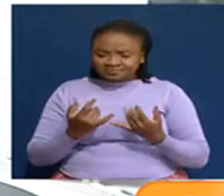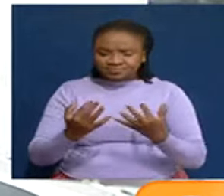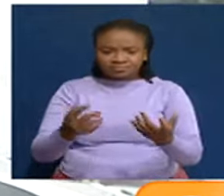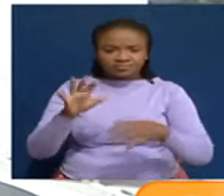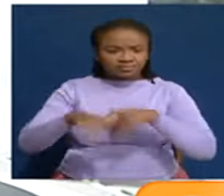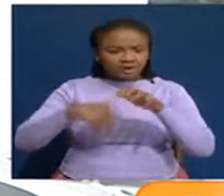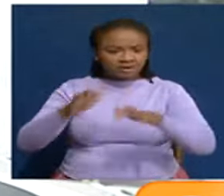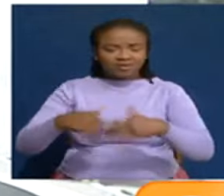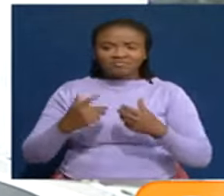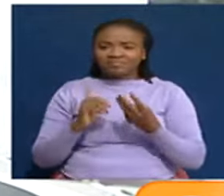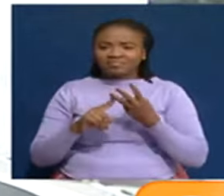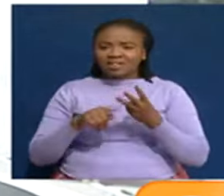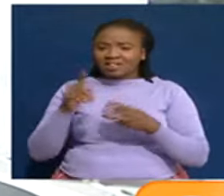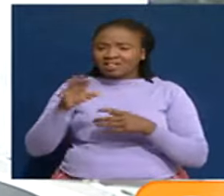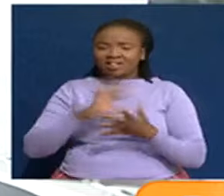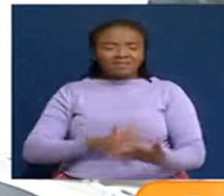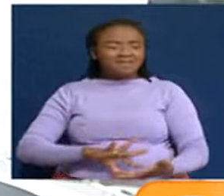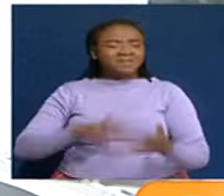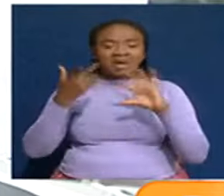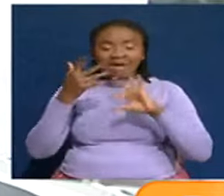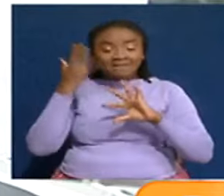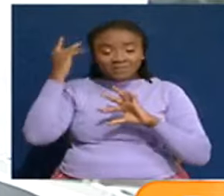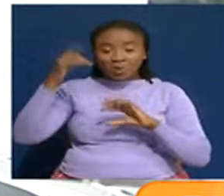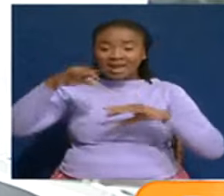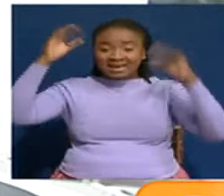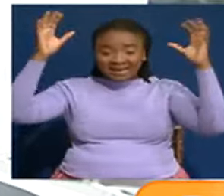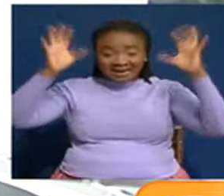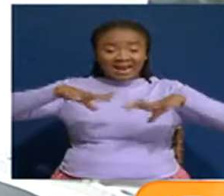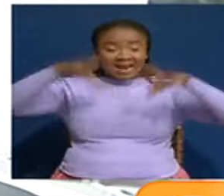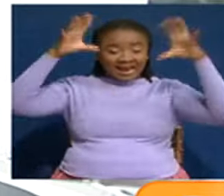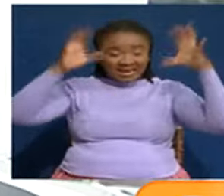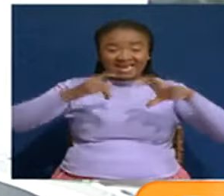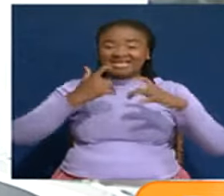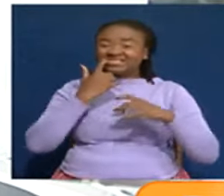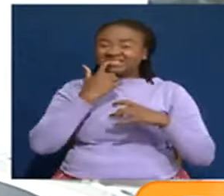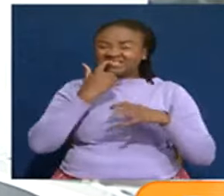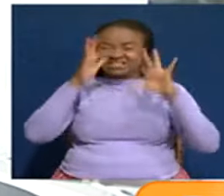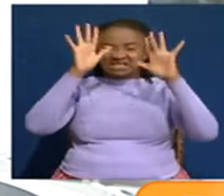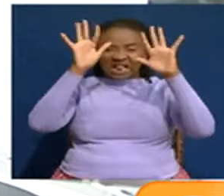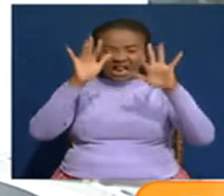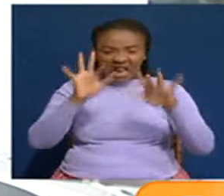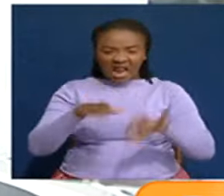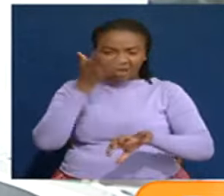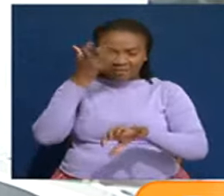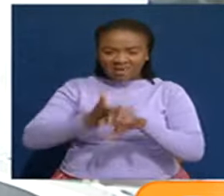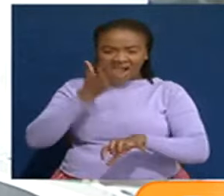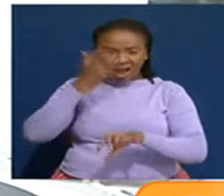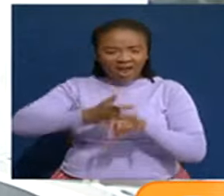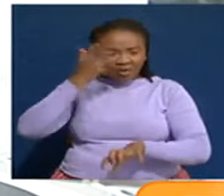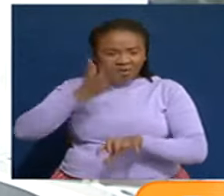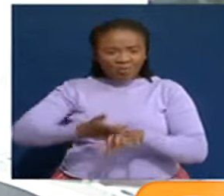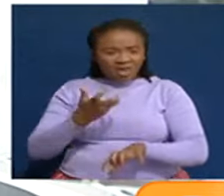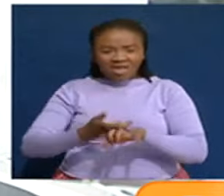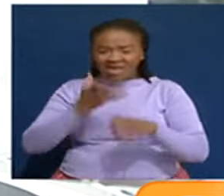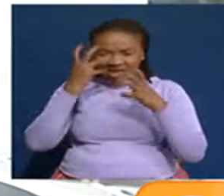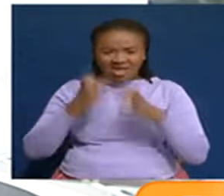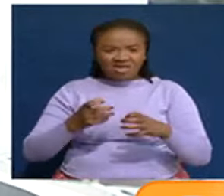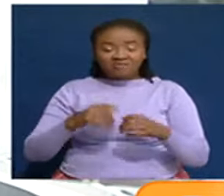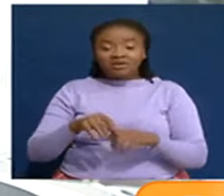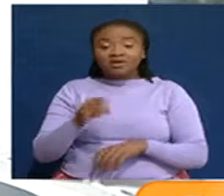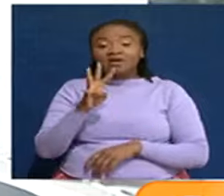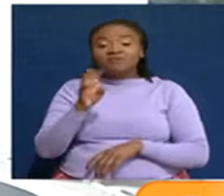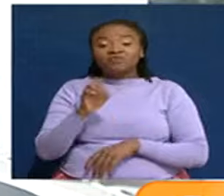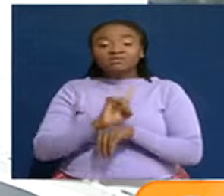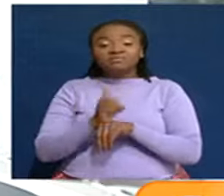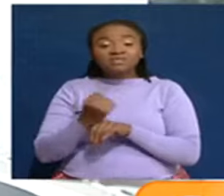eneo hilo Ijumaa. Naam, kulingana na wakazi hao, mvua hiyo ilinyesha kwa dakika 40 pekee, ila ilisababisha uharibifu mkubwa na